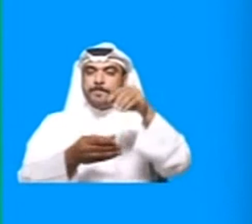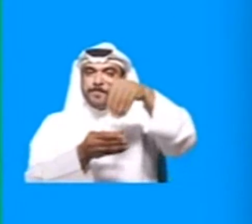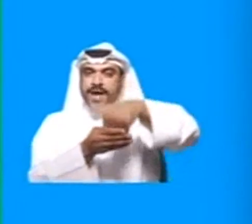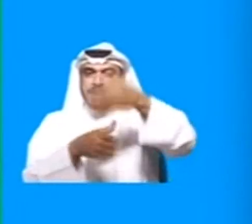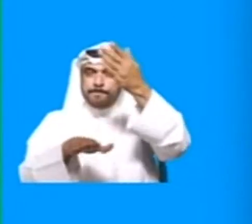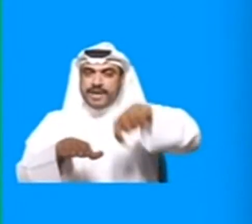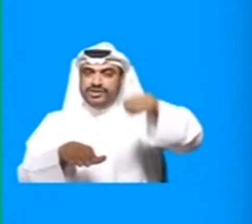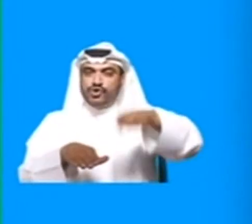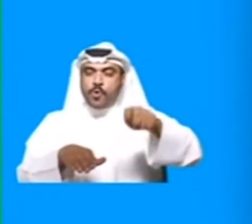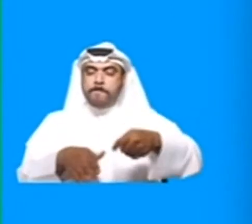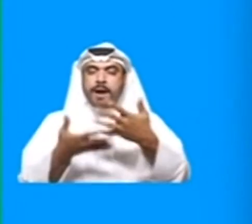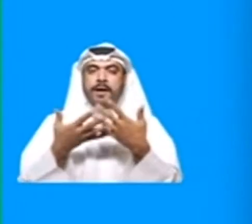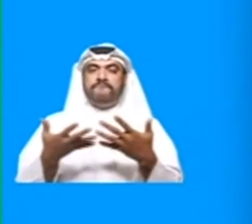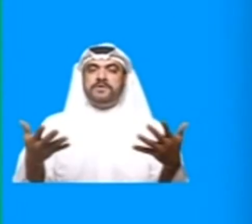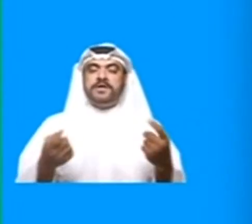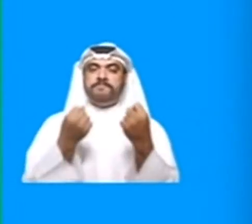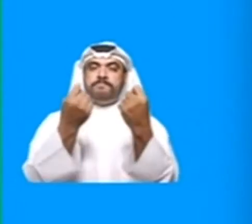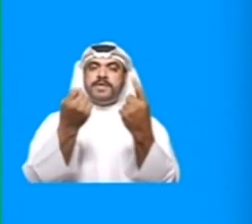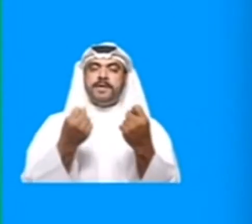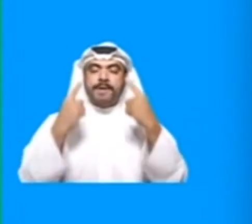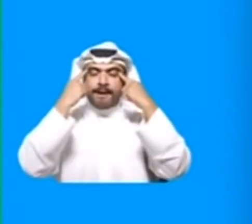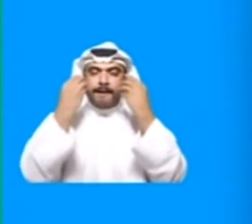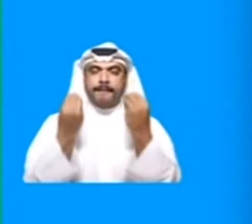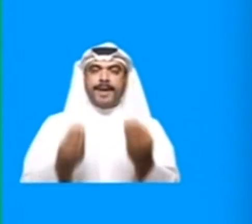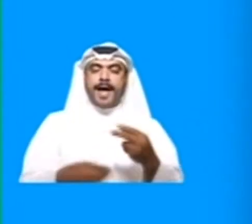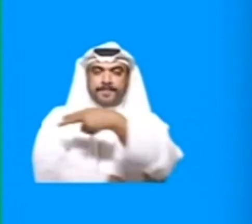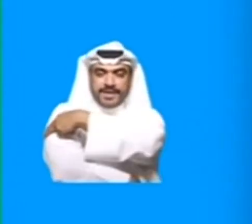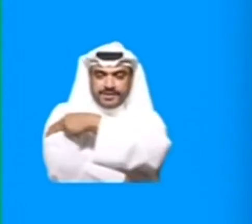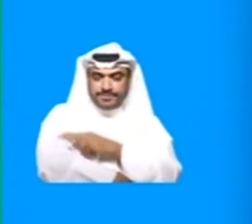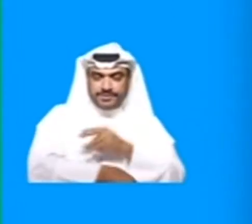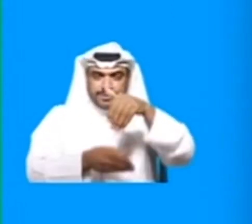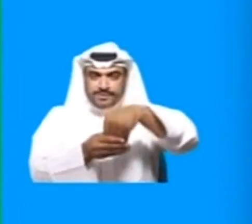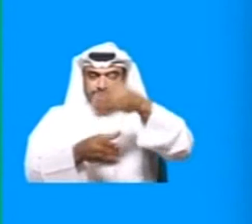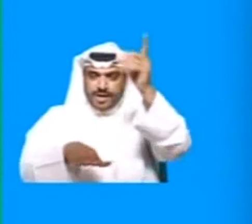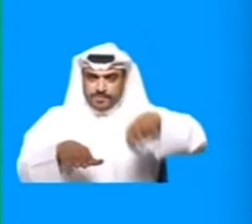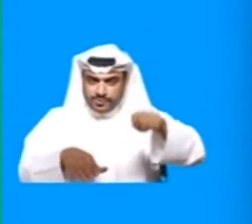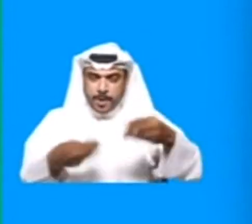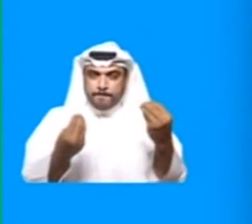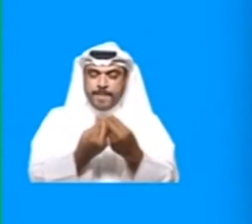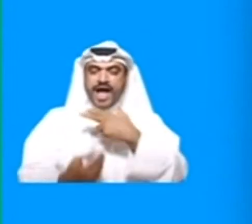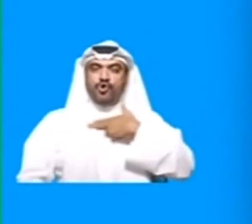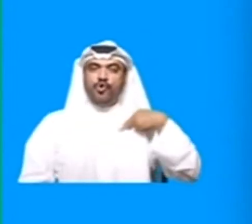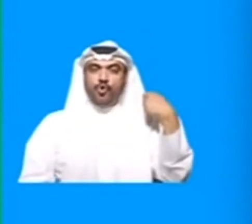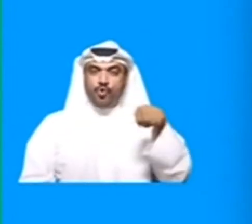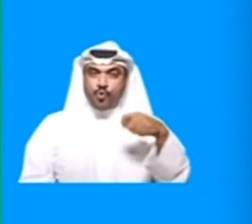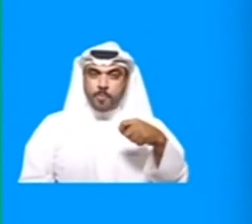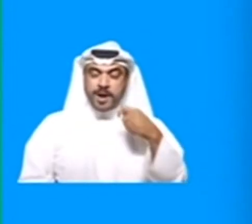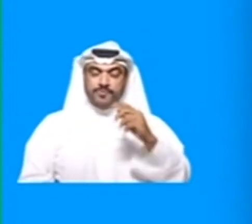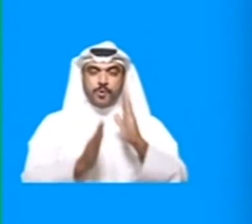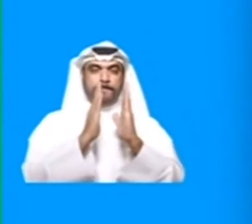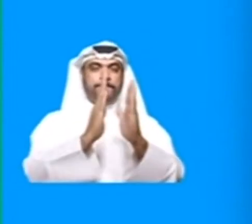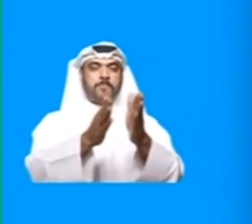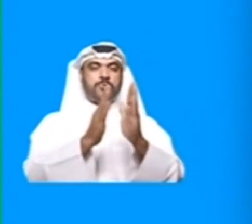والسليمة التي سادت جلسة الاستجوابات والجلسة الخاصة لمجلس الأمة للتصويت على طلبي طرح الثقة، متداولين